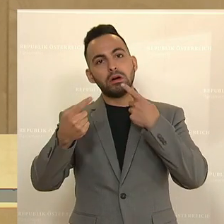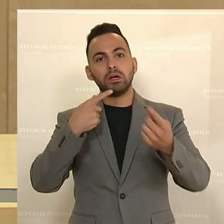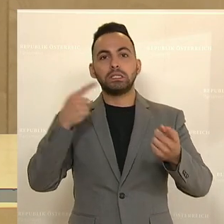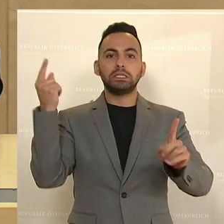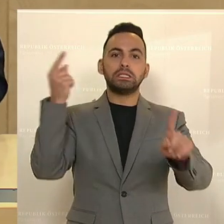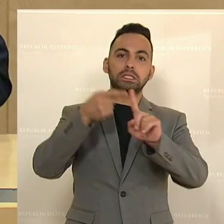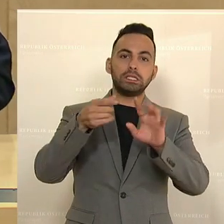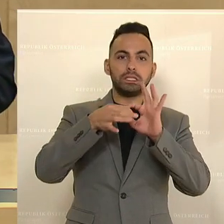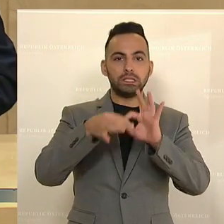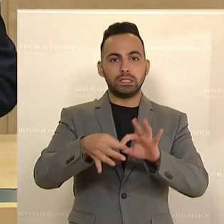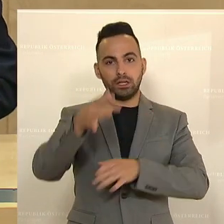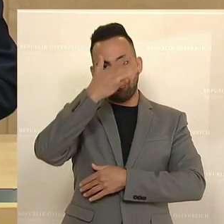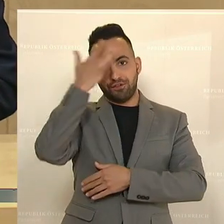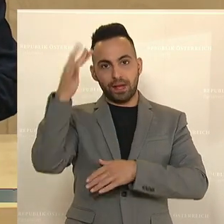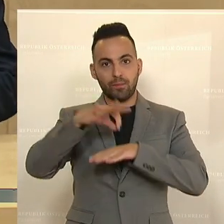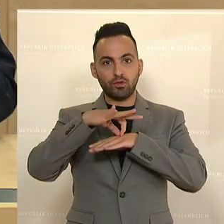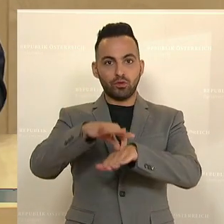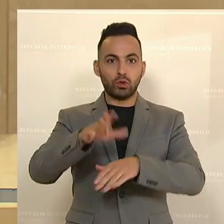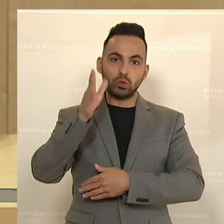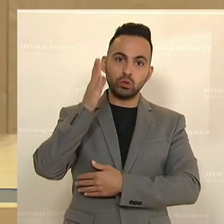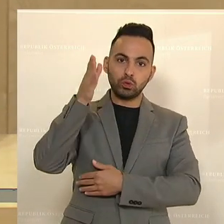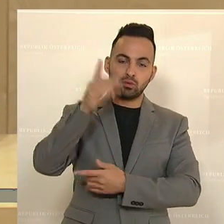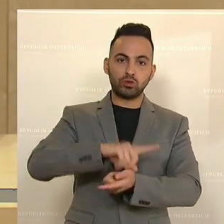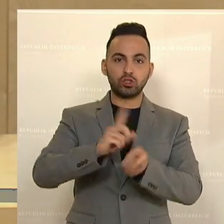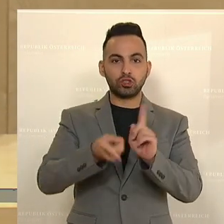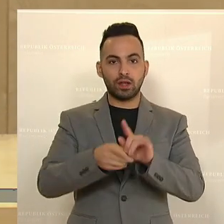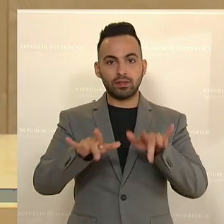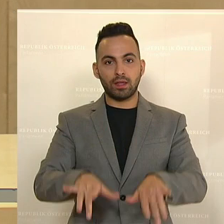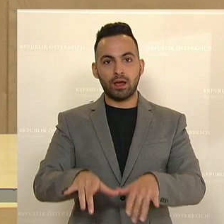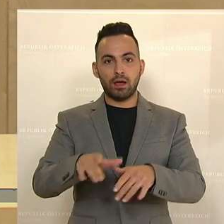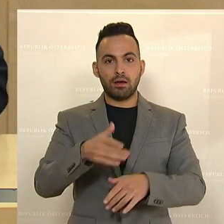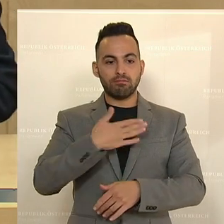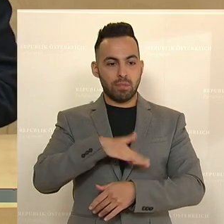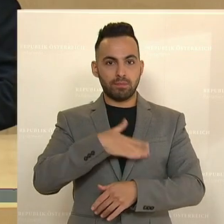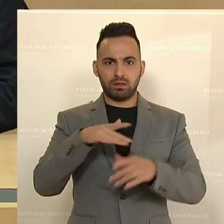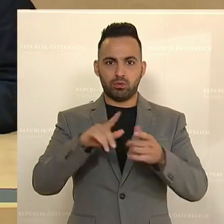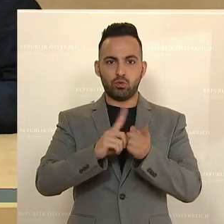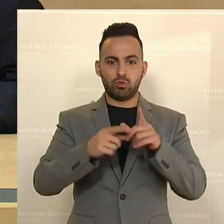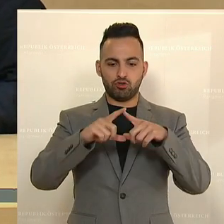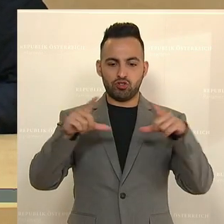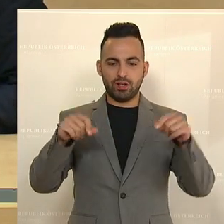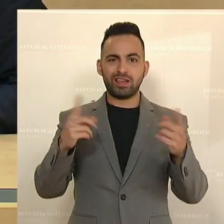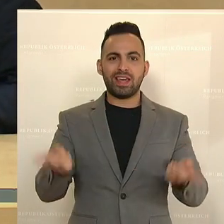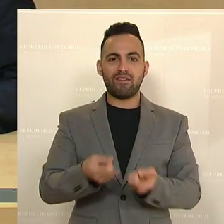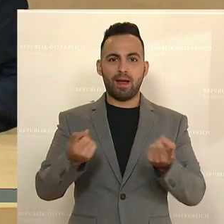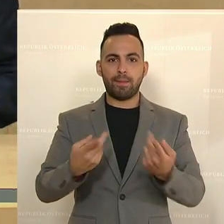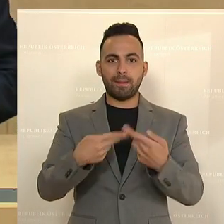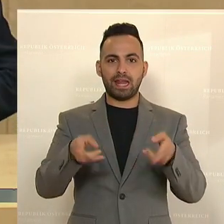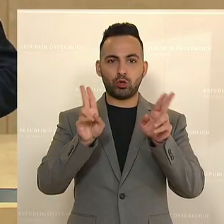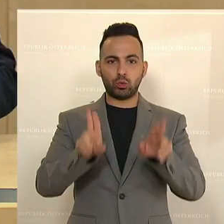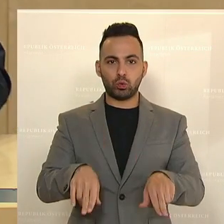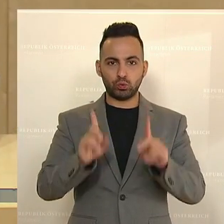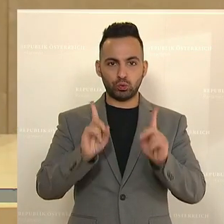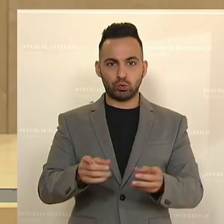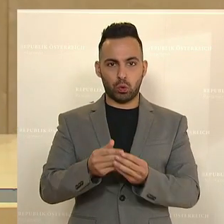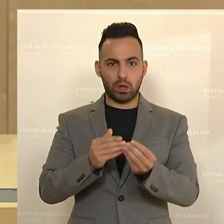man einem Fremdenführer in Zukunft anstatt des Leinenpapierausweises eine Scheckkarte als Gewerbeberechtigung in die